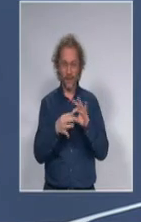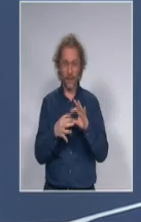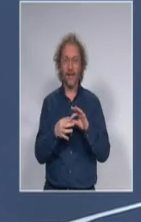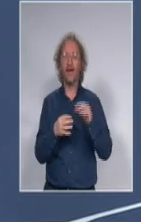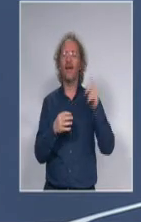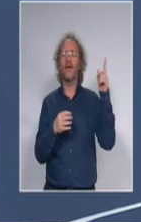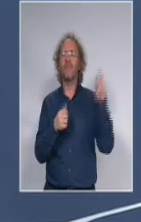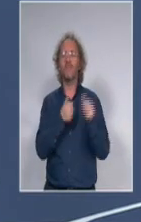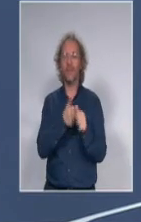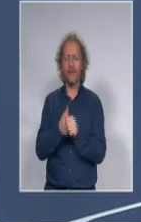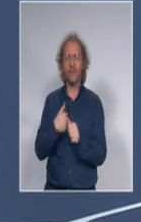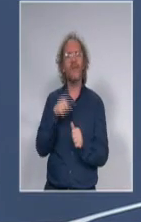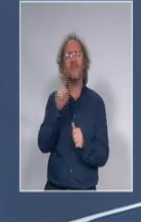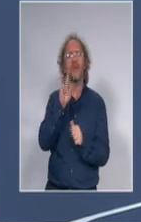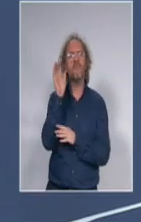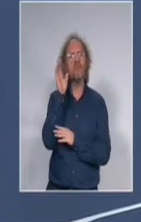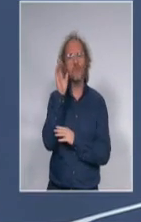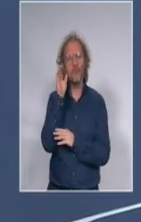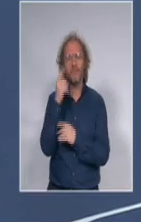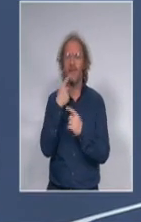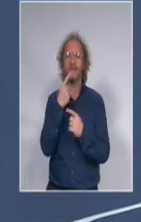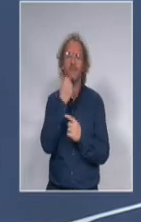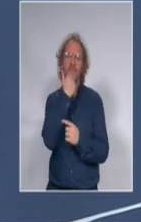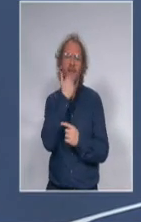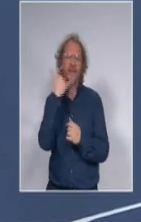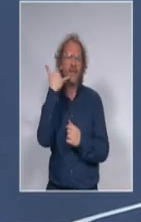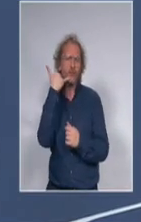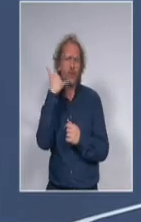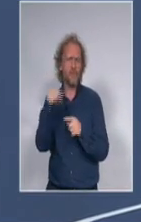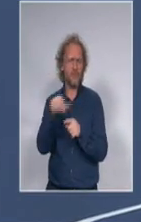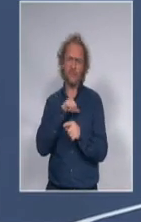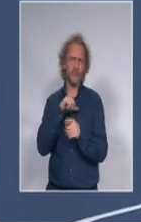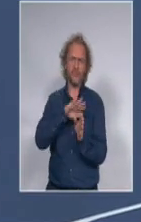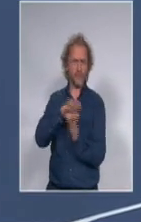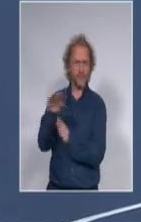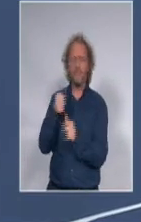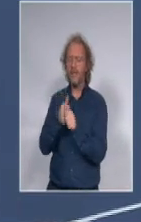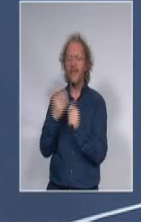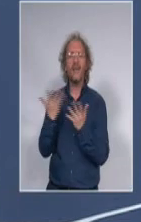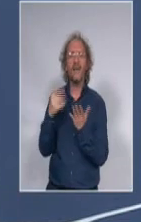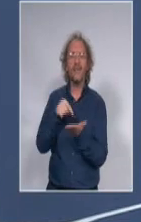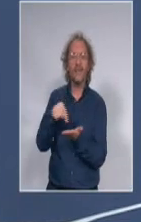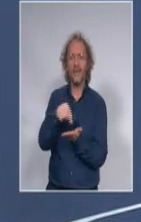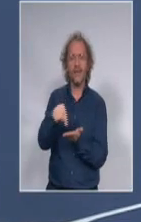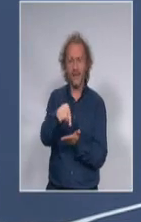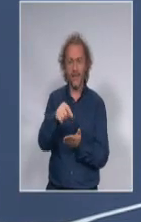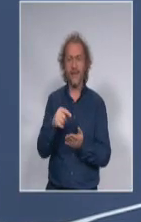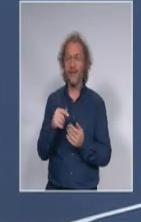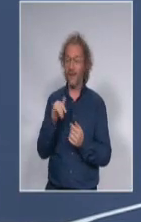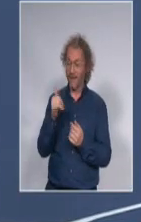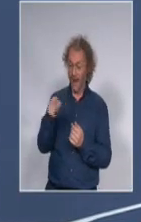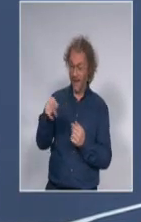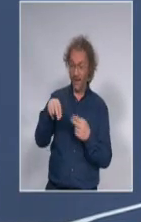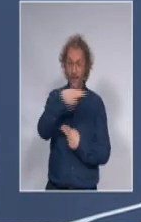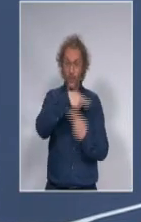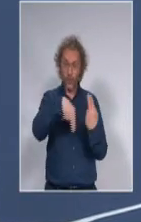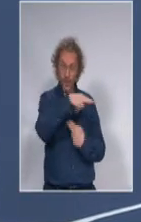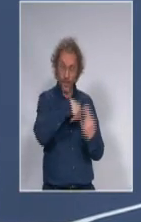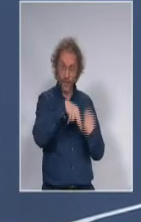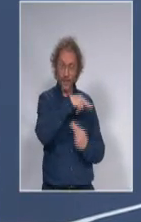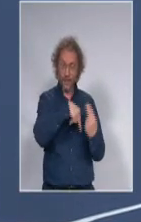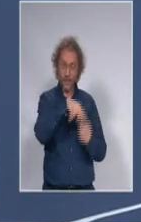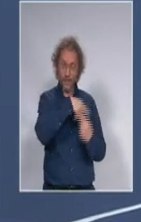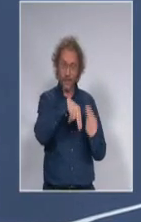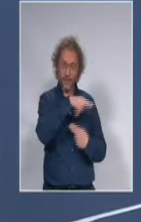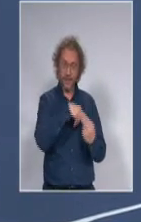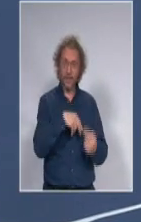neko ne bi pričao gluposti, već pratimo da li se kreću ljudi sa italijanskim brojevima u roamingu i